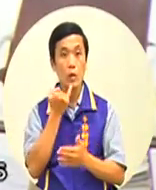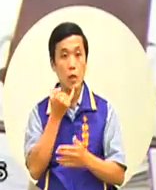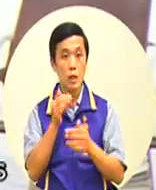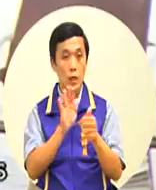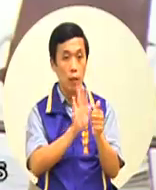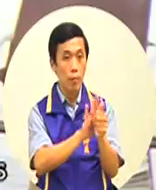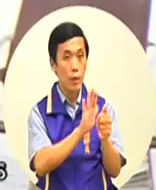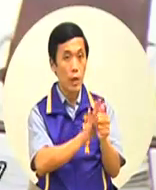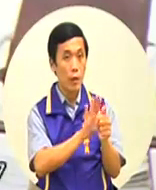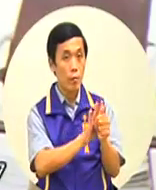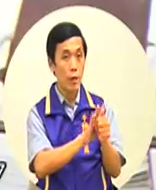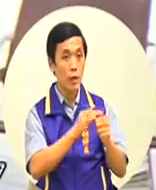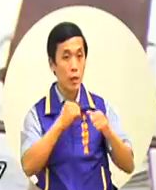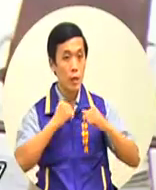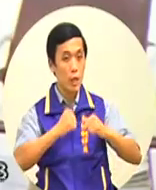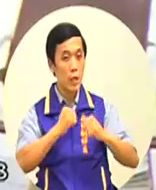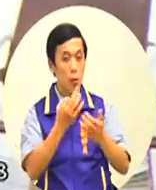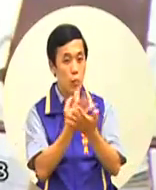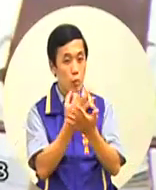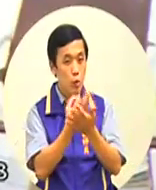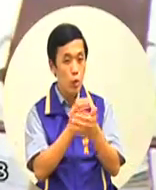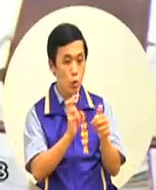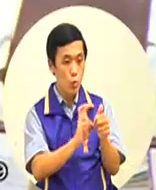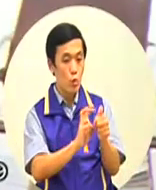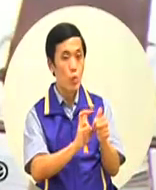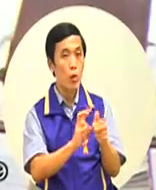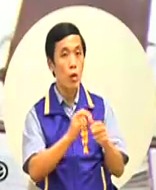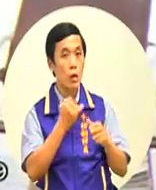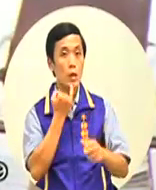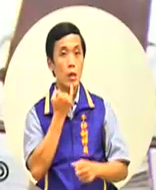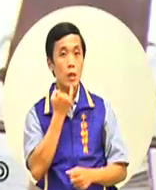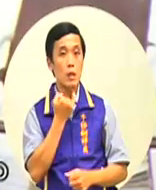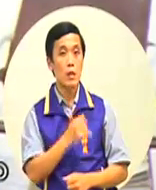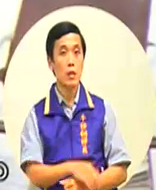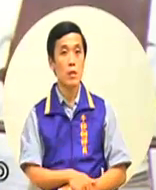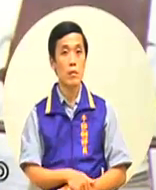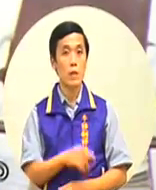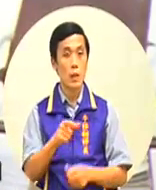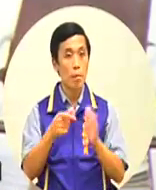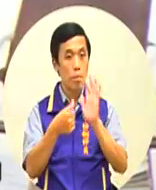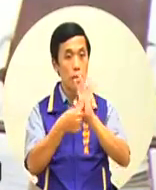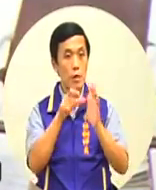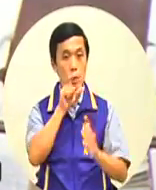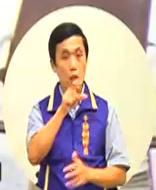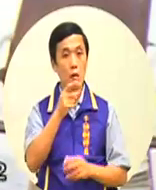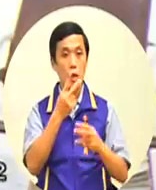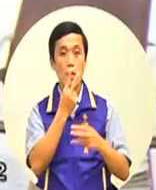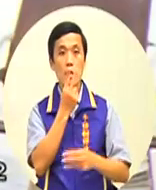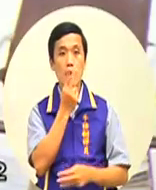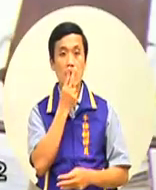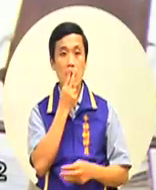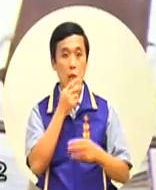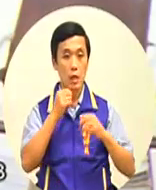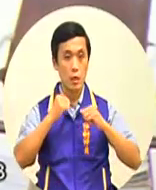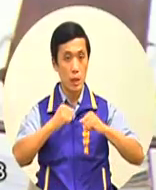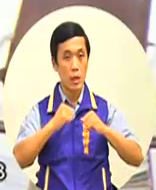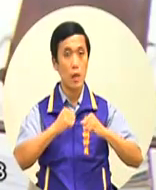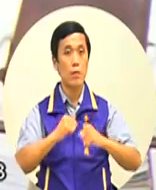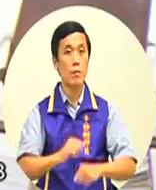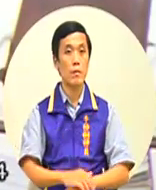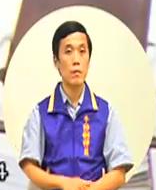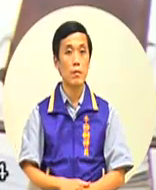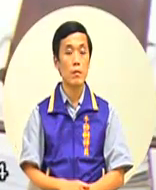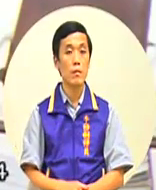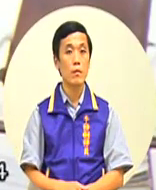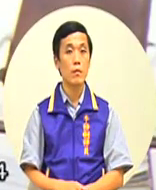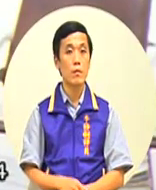照顾半健康人。讲半健康人，人较听有当讲亚健康人，有一些或许有一些也不是很清楚哈，就是讲亚